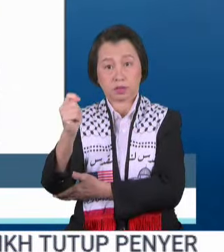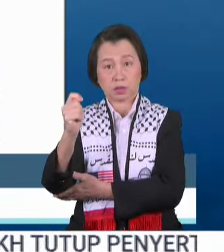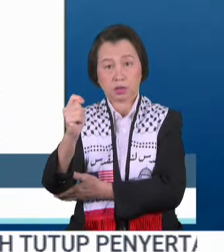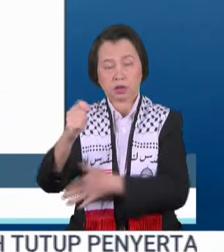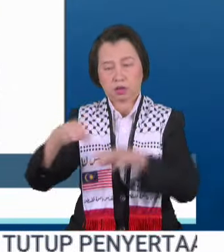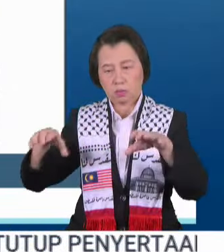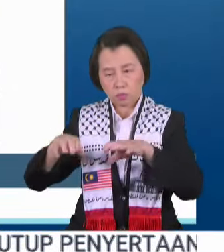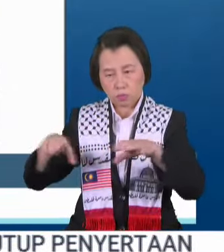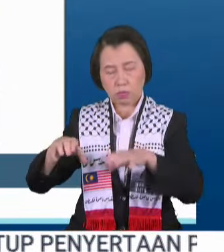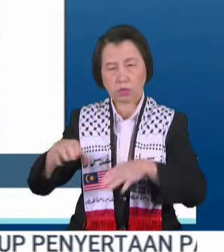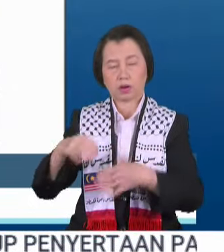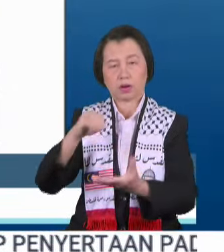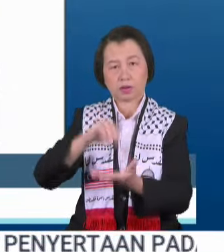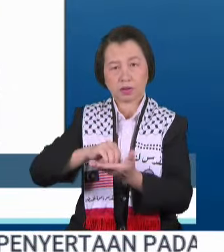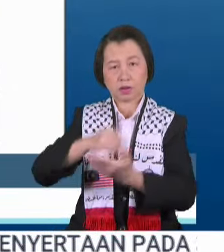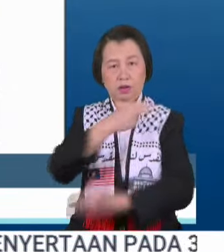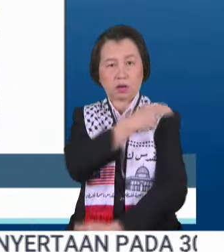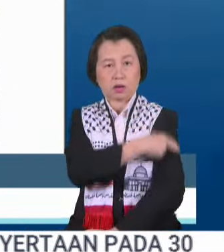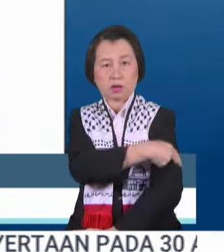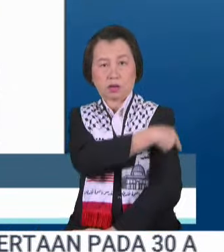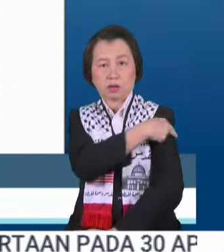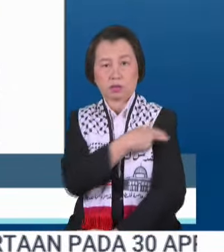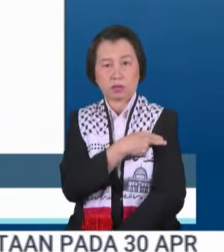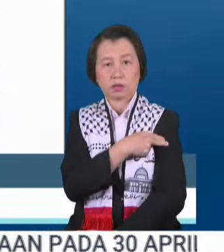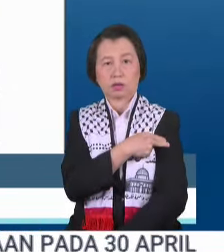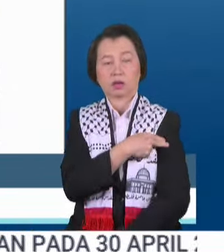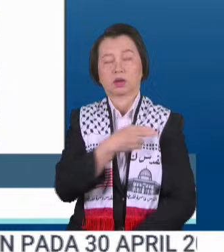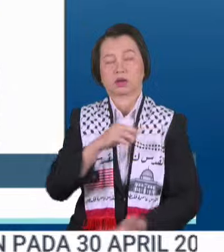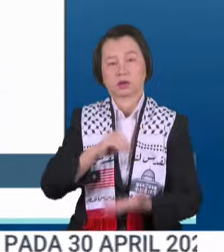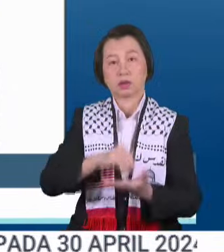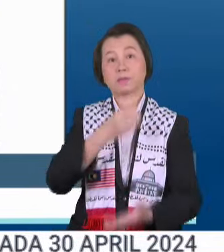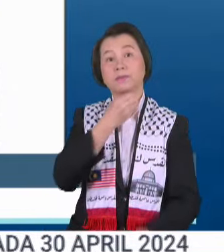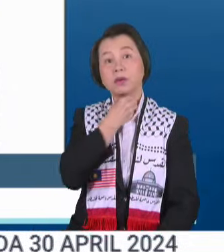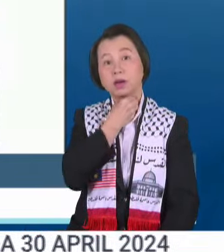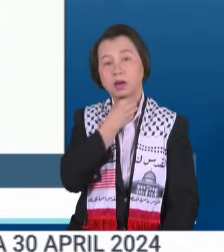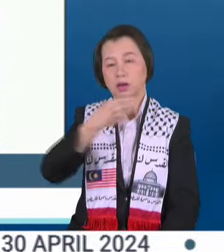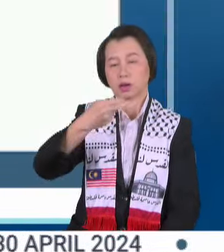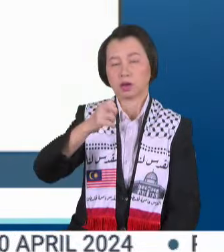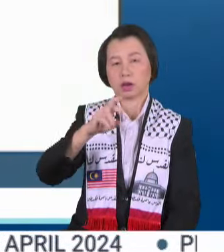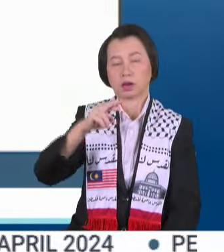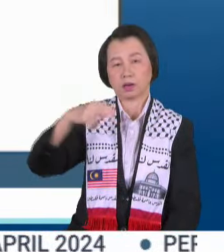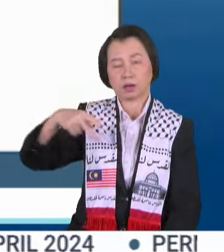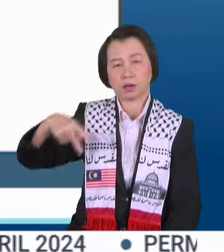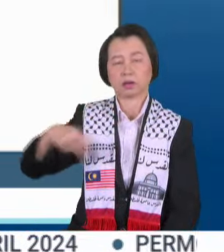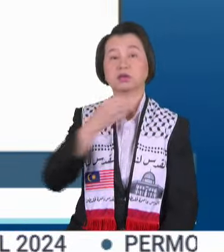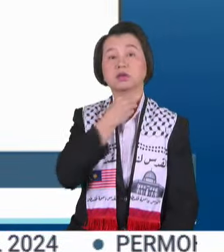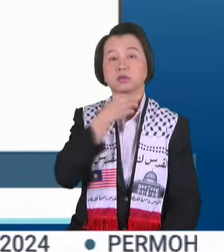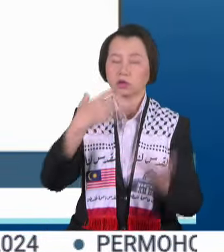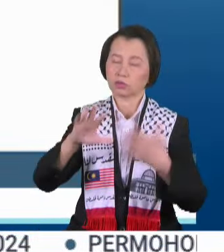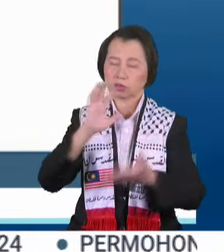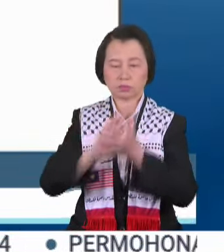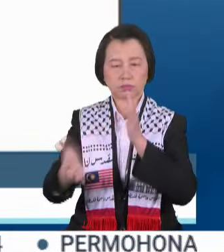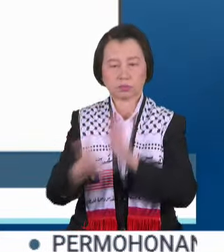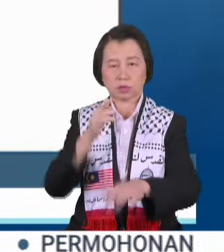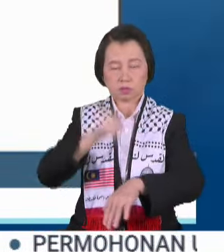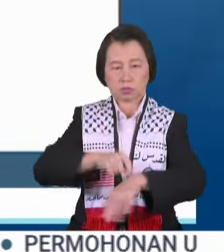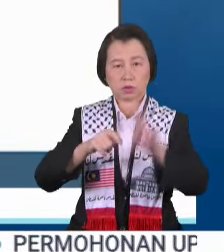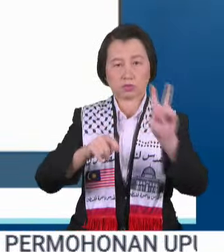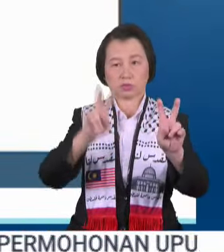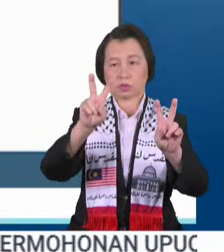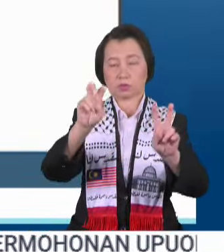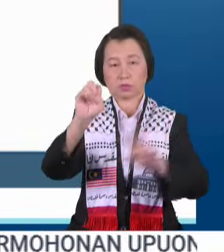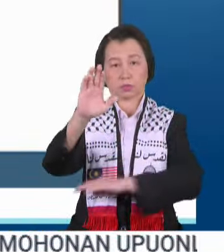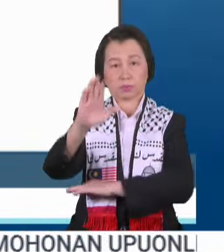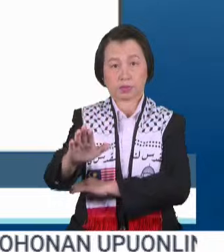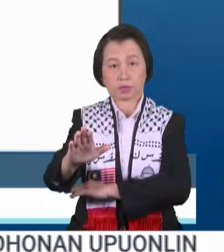yang dijalankan di Jabatan Forensik Hospital Raja Permaisuri Bainun HRPB Ipoh telah selesai pada 2.20 petang